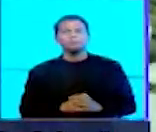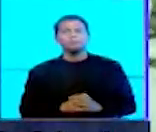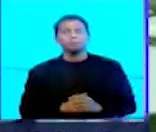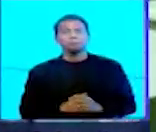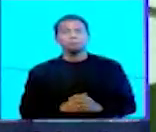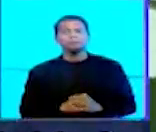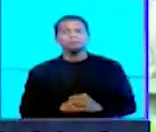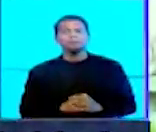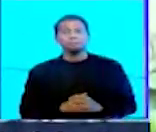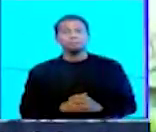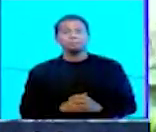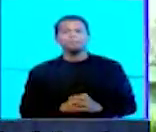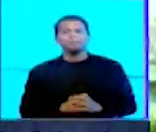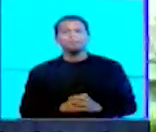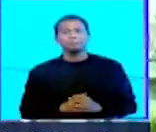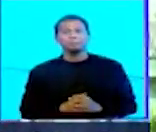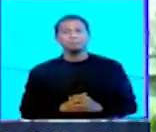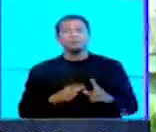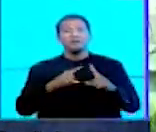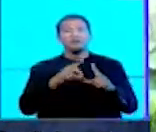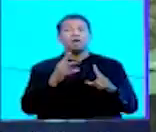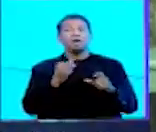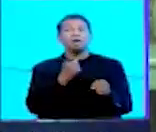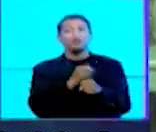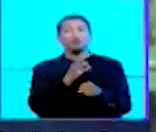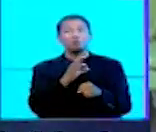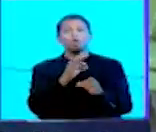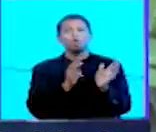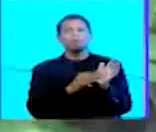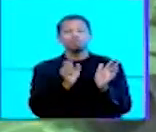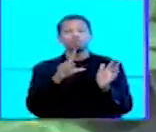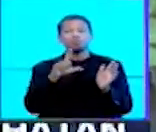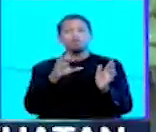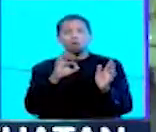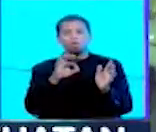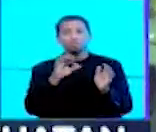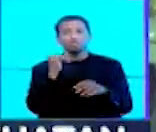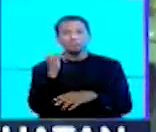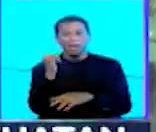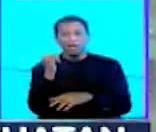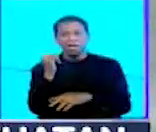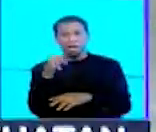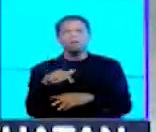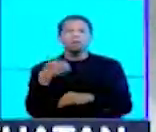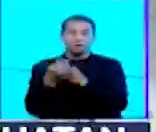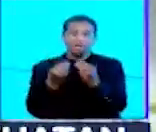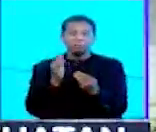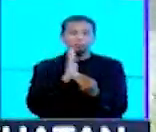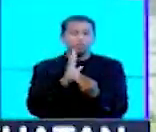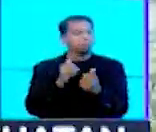Dusun Kaliurang, Kelurahan Argomulyo, Kecamatan Sedayu, Bantul, Yogyakarta, memiliki generasi muda yang aktif dalam